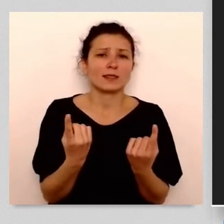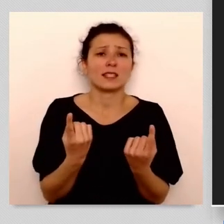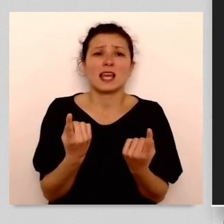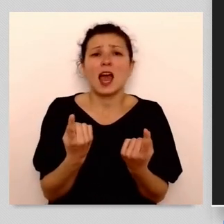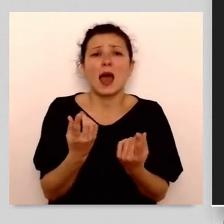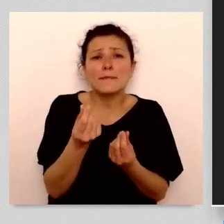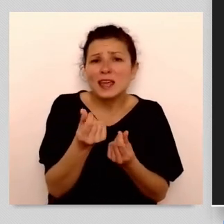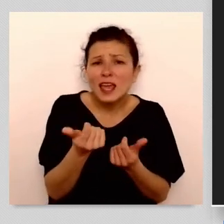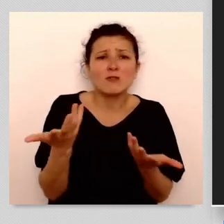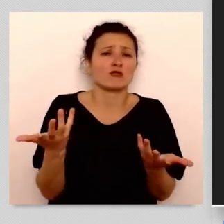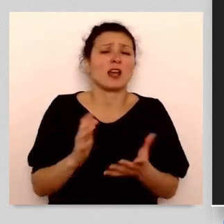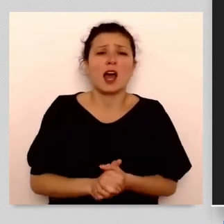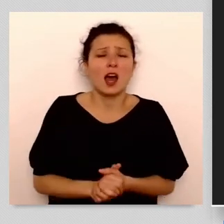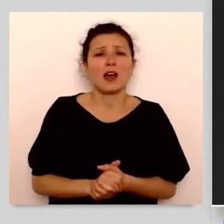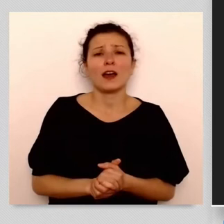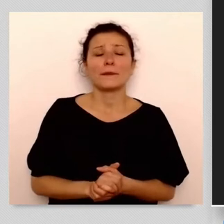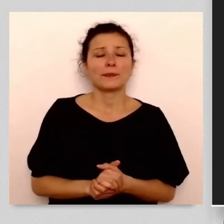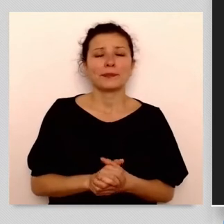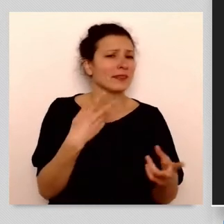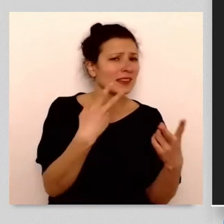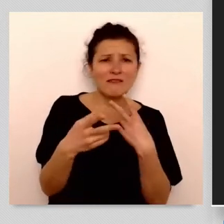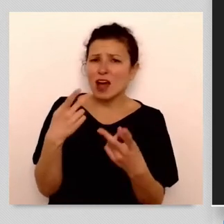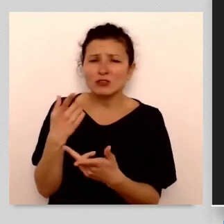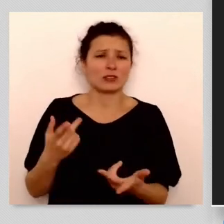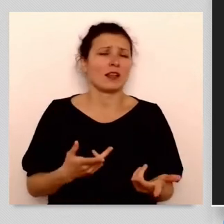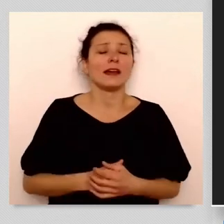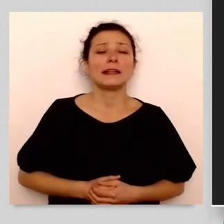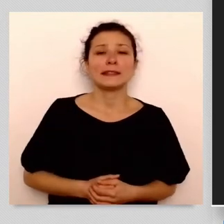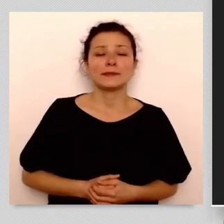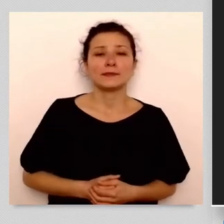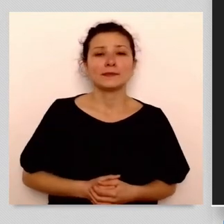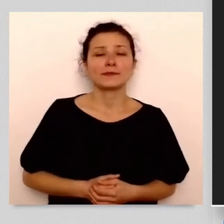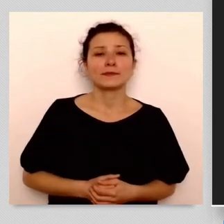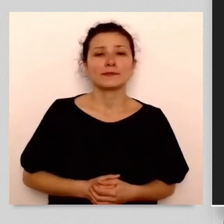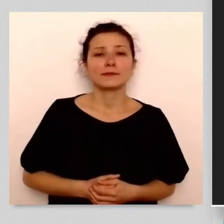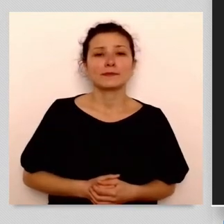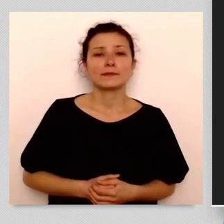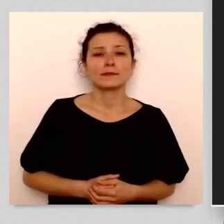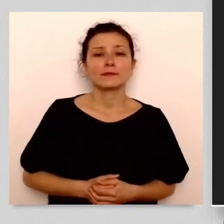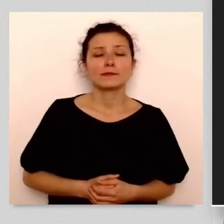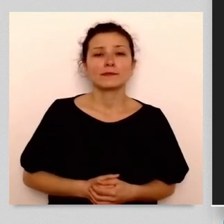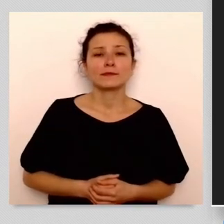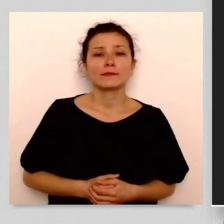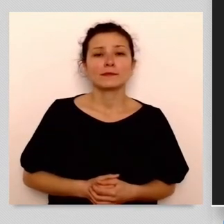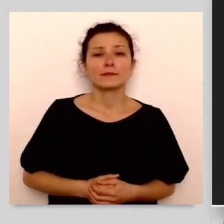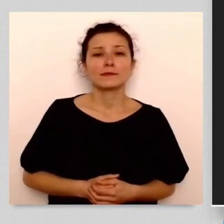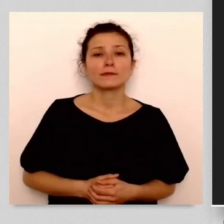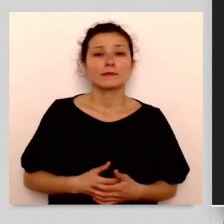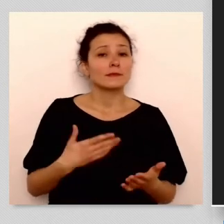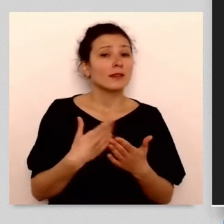majątkowe lub pokoleniowe. I dlatego w jakiś bardzo konkretny